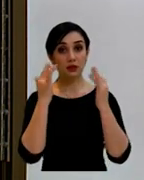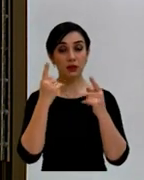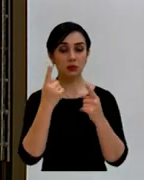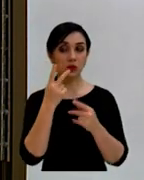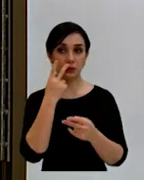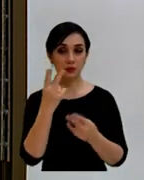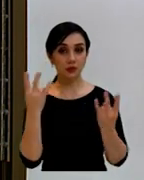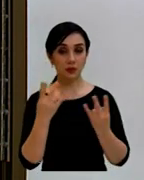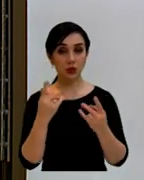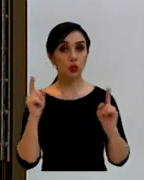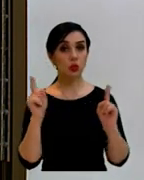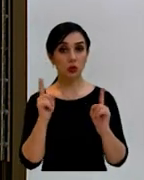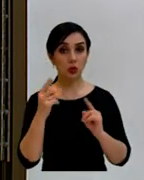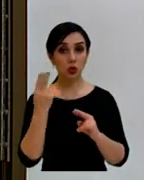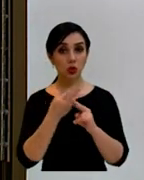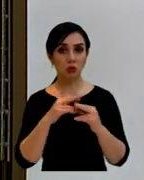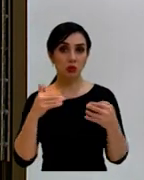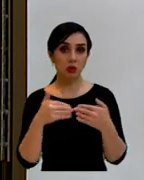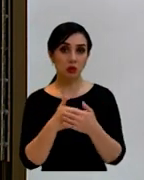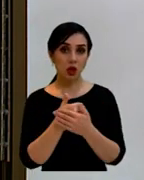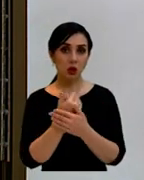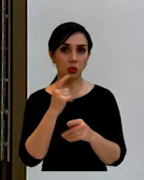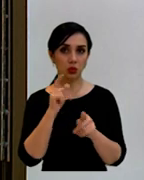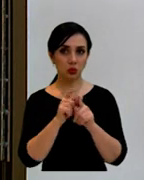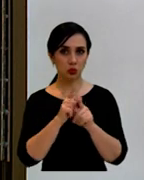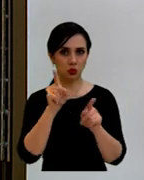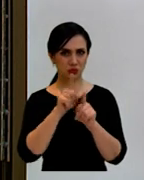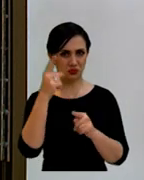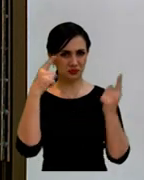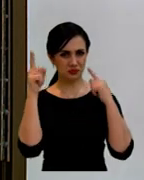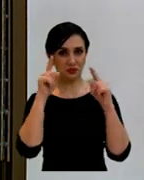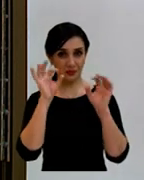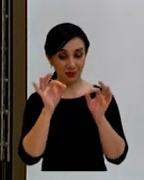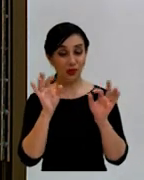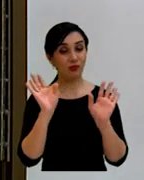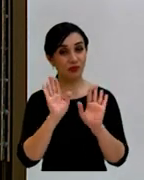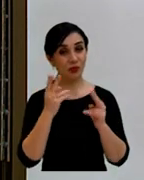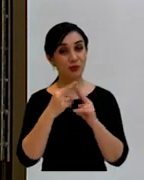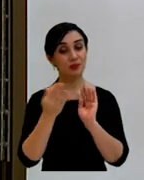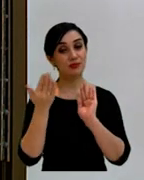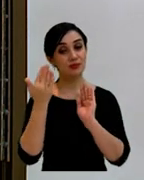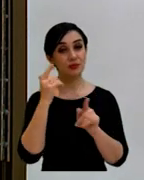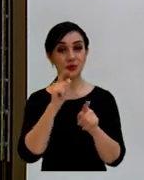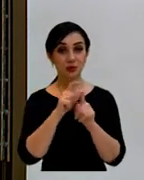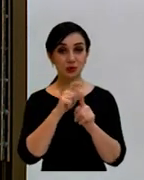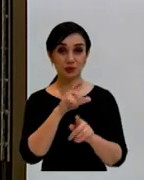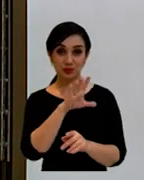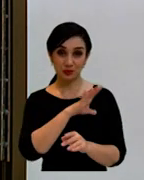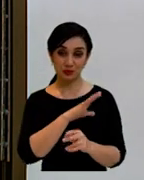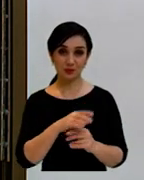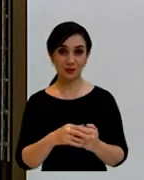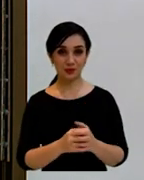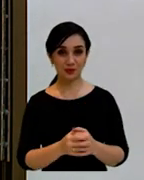bir to'xtalaylik. Go'yoki yangi bir narsa kashf qilgandek bo'lamiz. Agar biz uning ma'nosini yaxshi tushunib olsak.